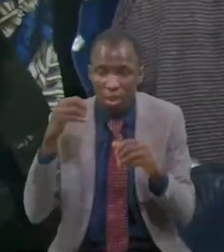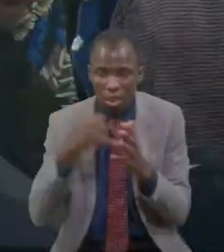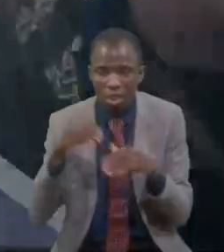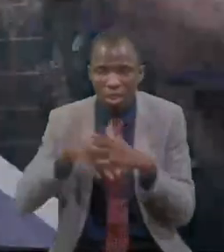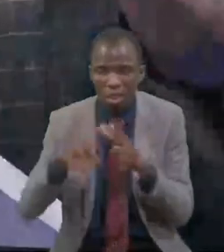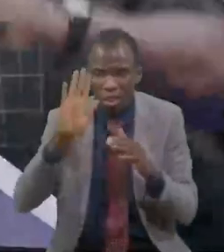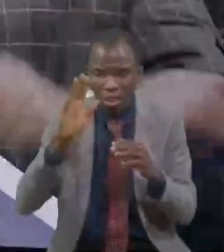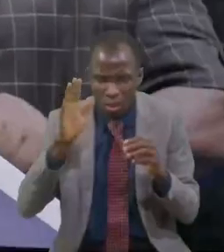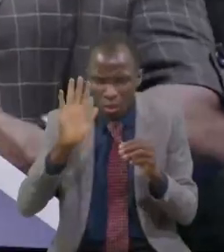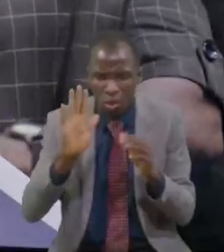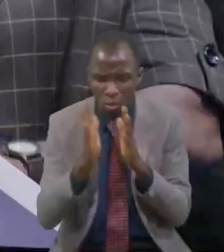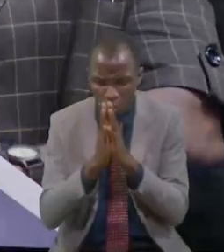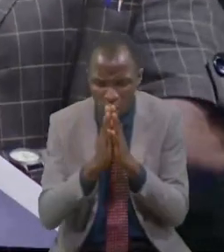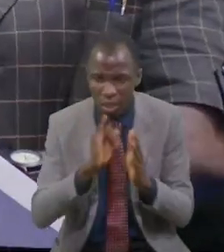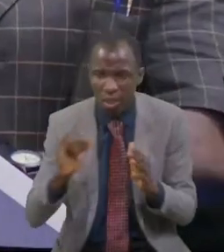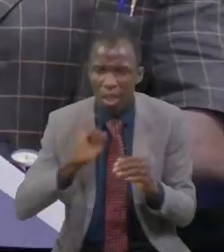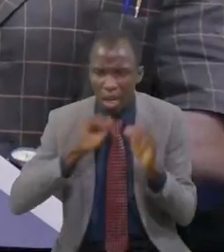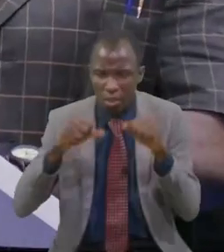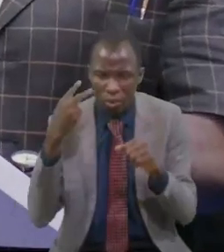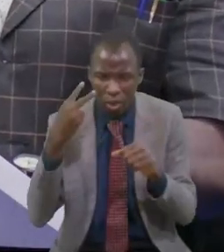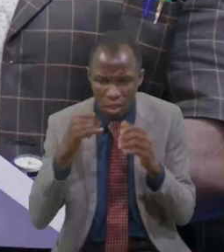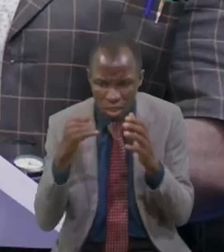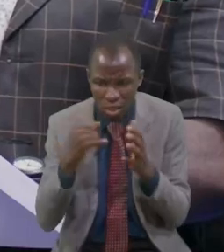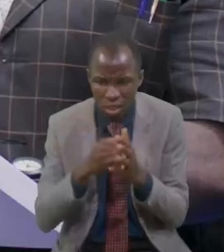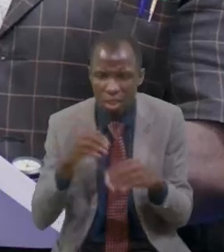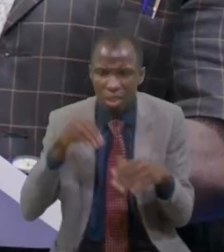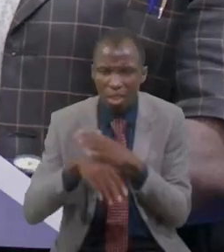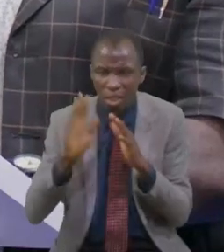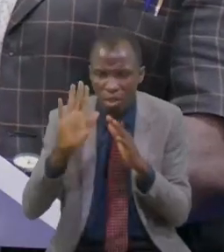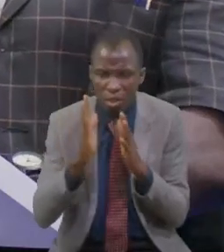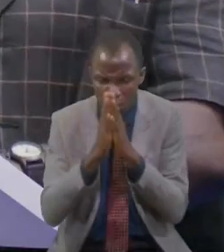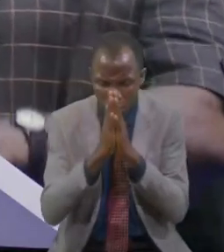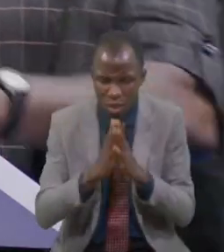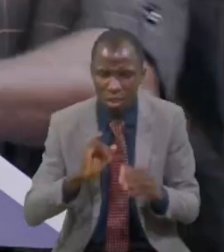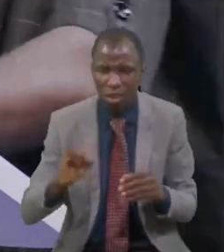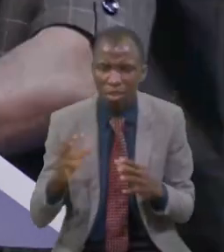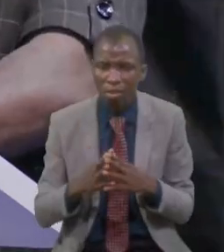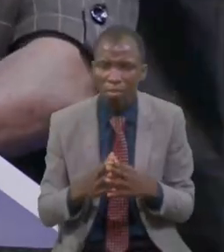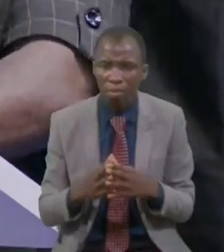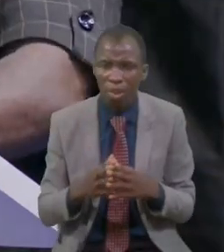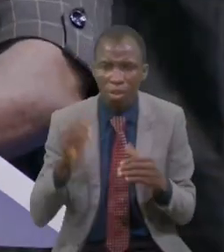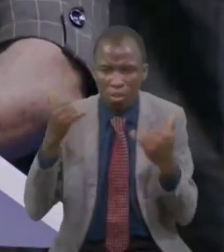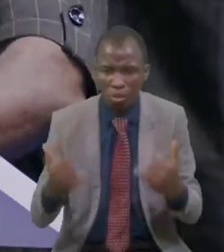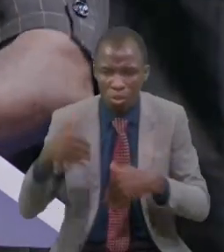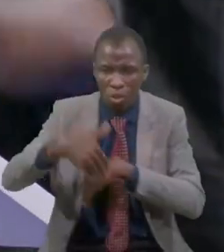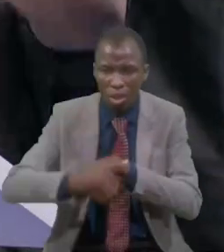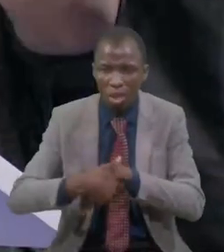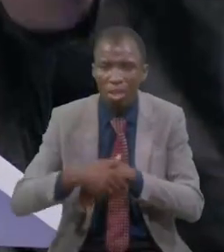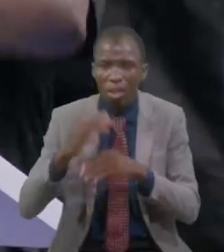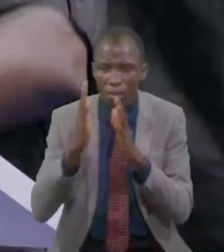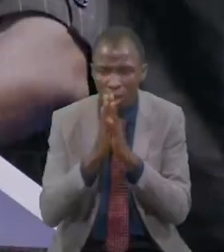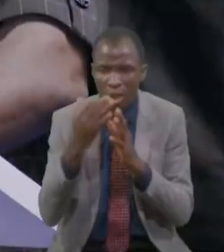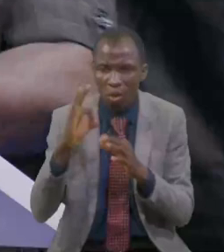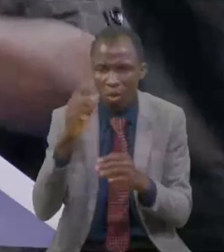dire je dis j'espère quelque chose ce soir c'est la PR la